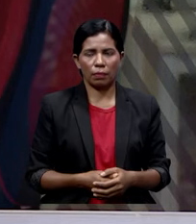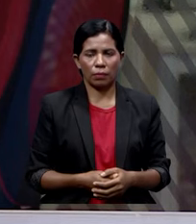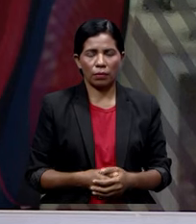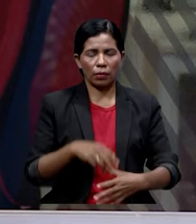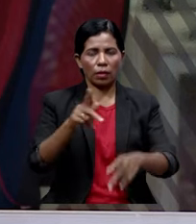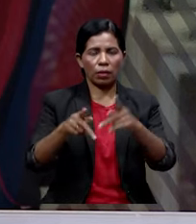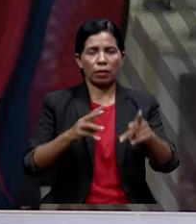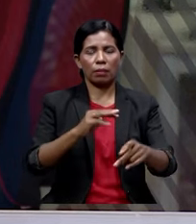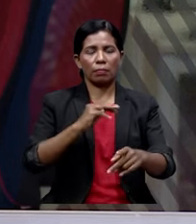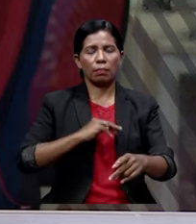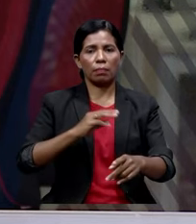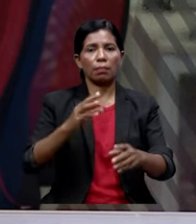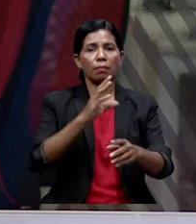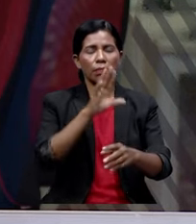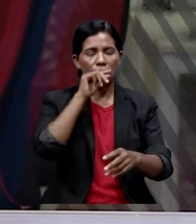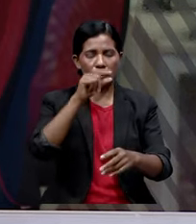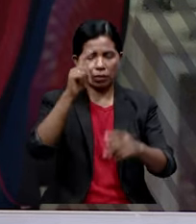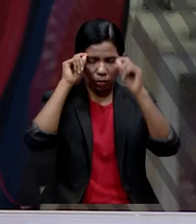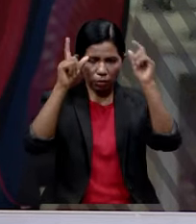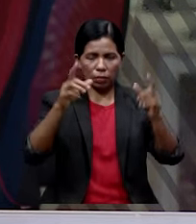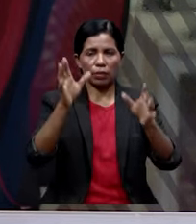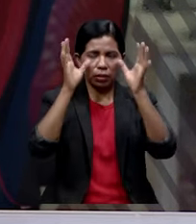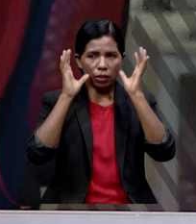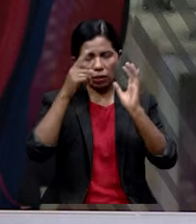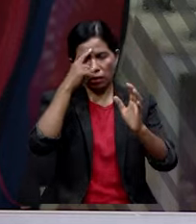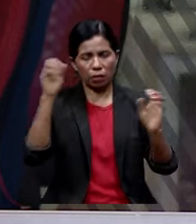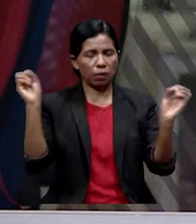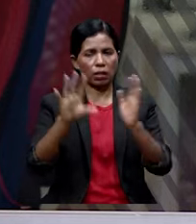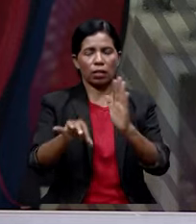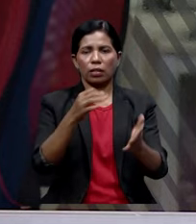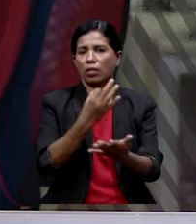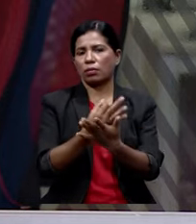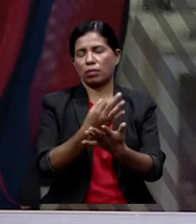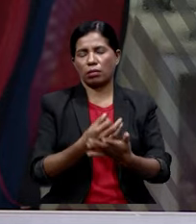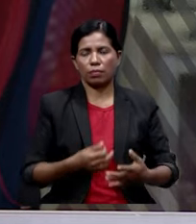vendedores mano timor iha mercado man lewana tristi tamala heten rendimento.